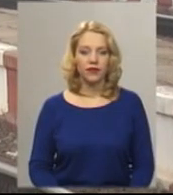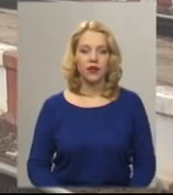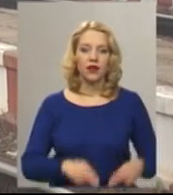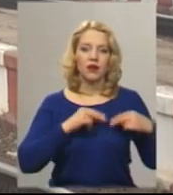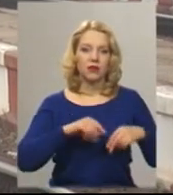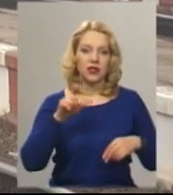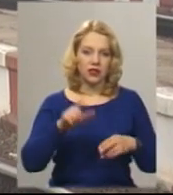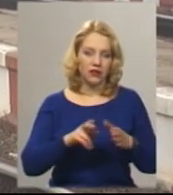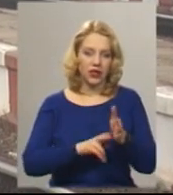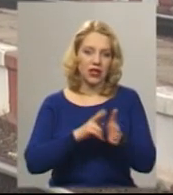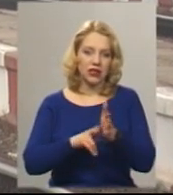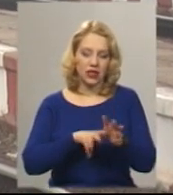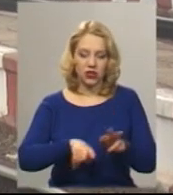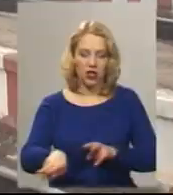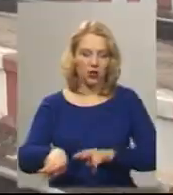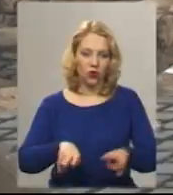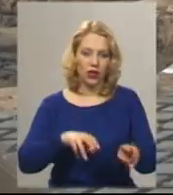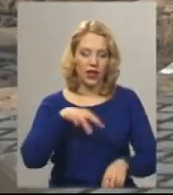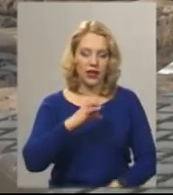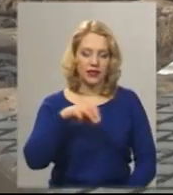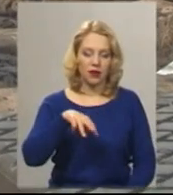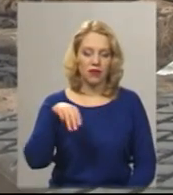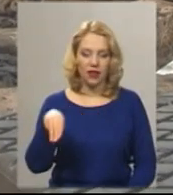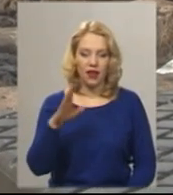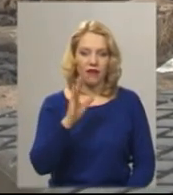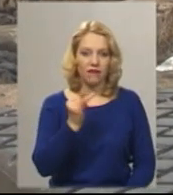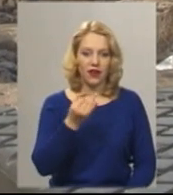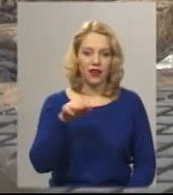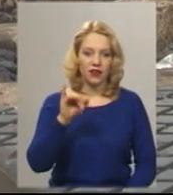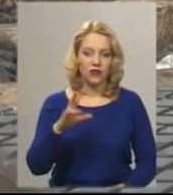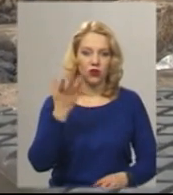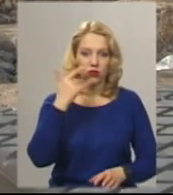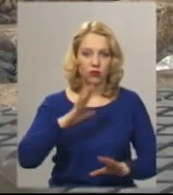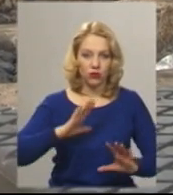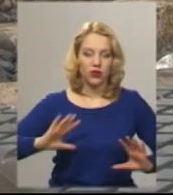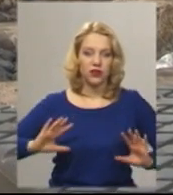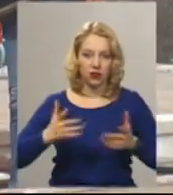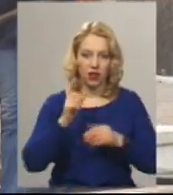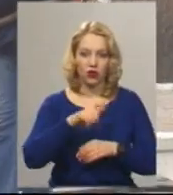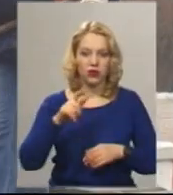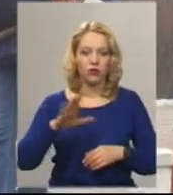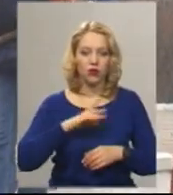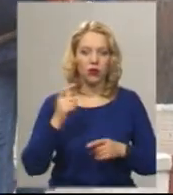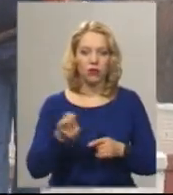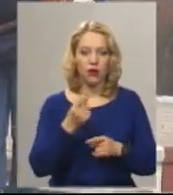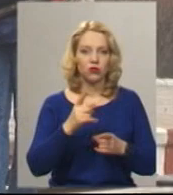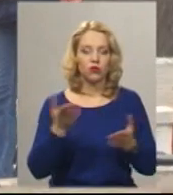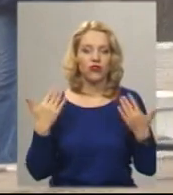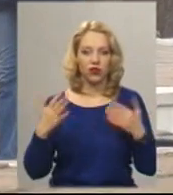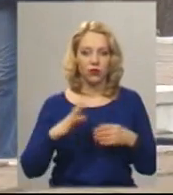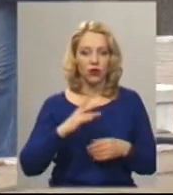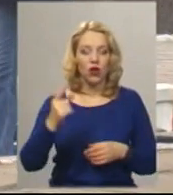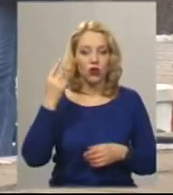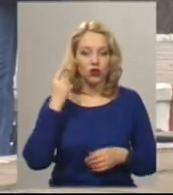Працівник залізничної колії СМТ Вітівці Андрій каже, у час, коли стався інцидент, людей було мало, оскільки був вихідний. Ми чули зранку,